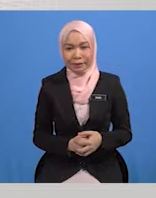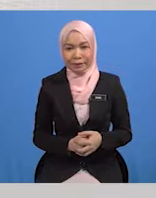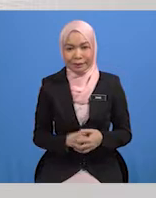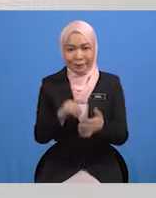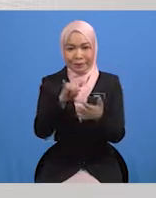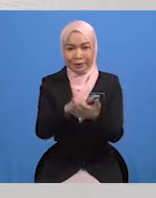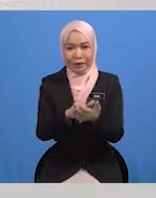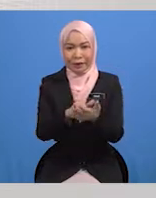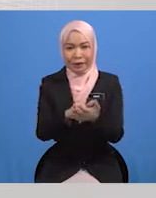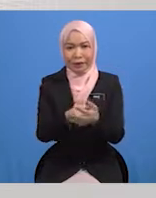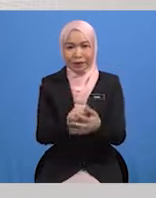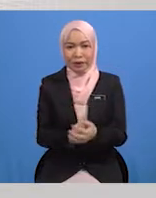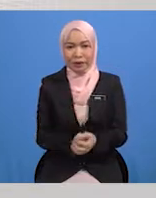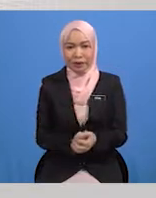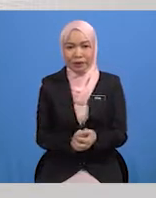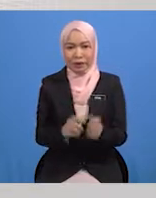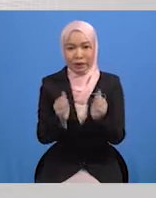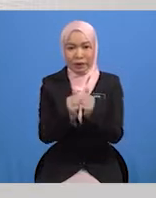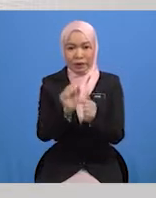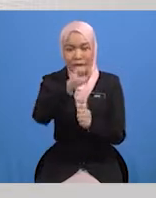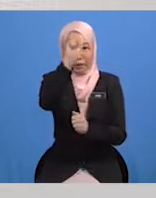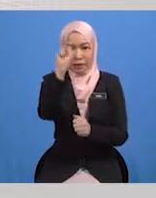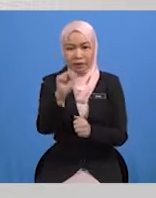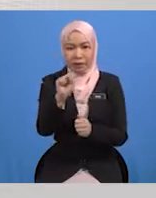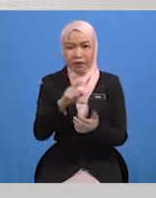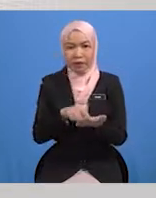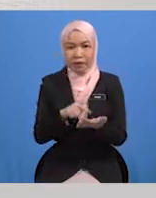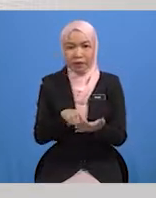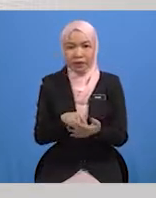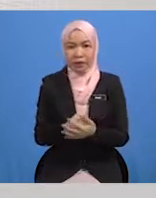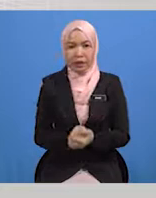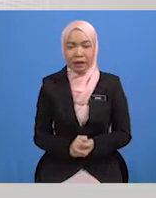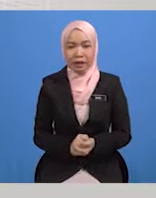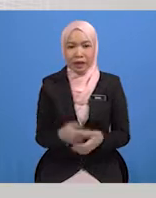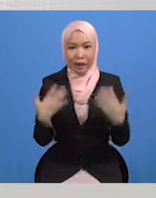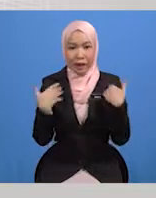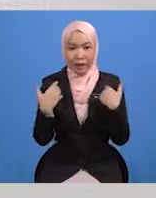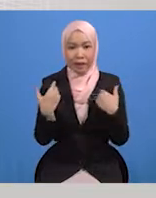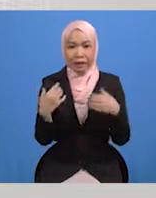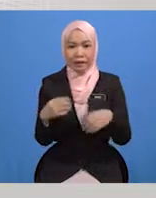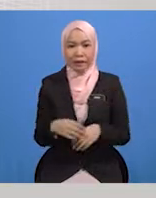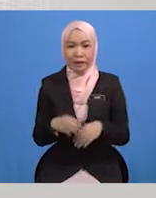Begitu juga dengan soalan perbincangan, ada teknik menjawabnya.